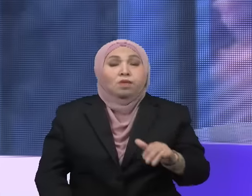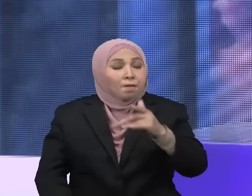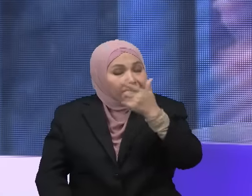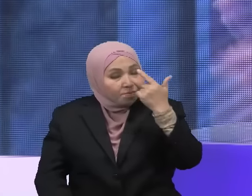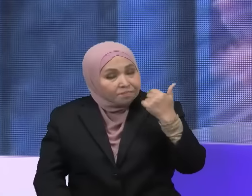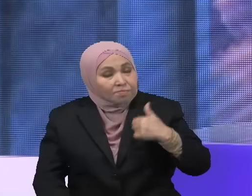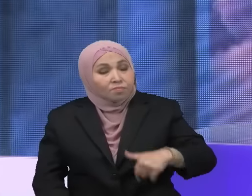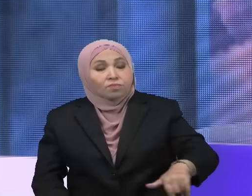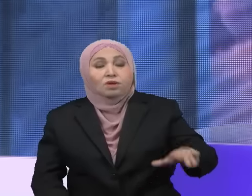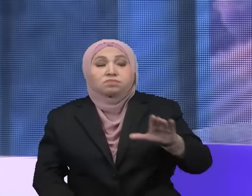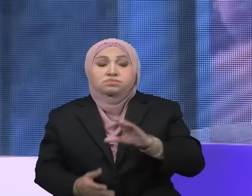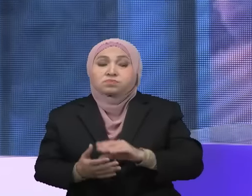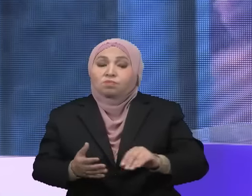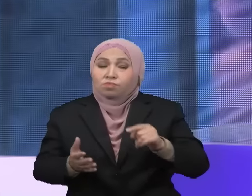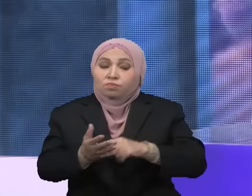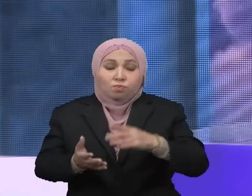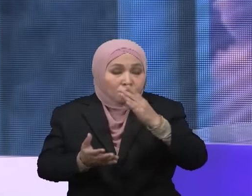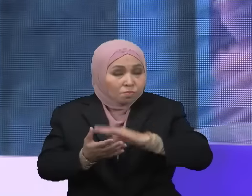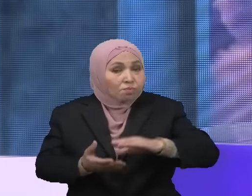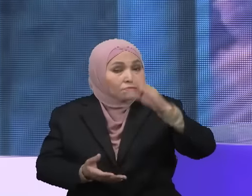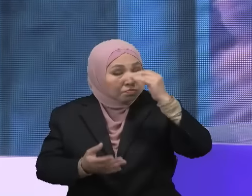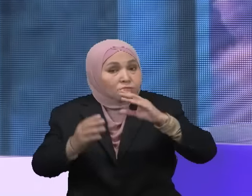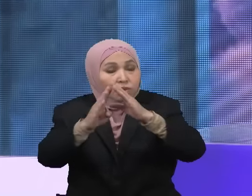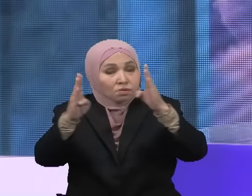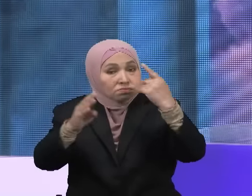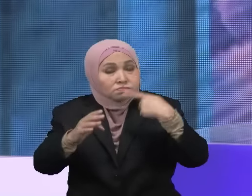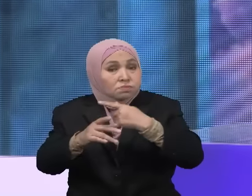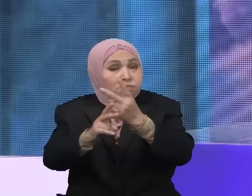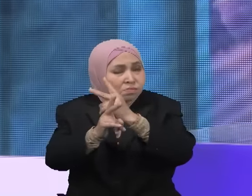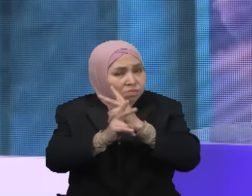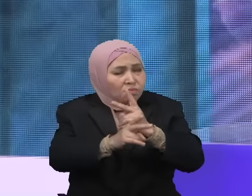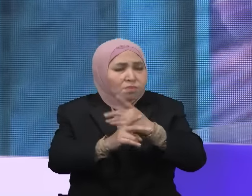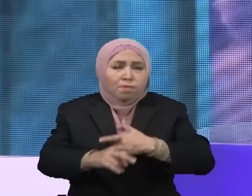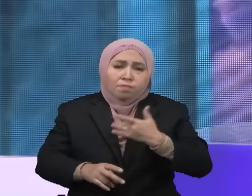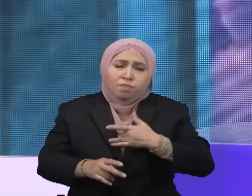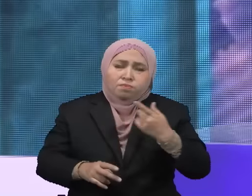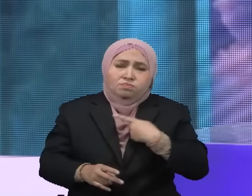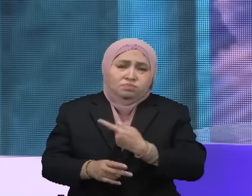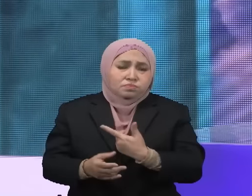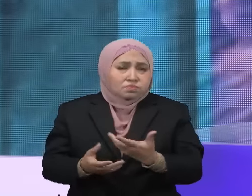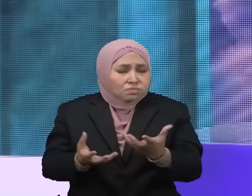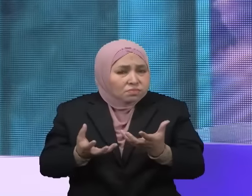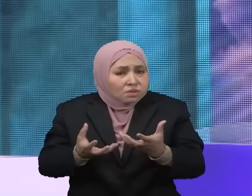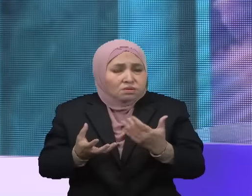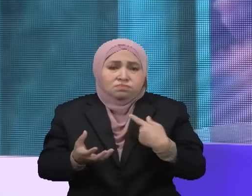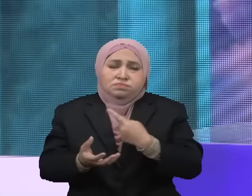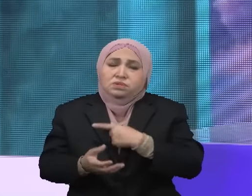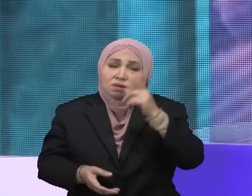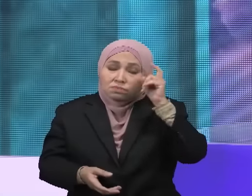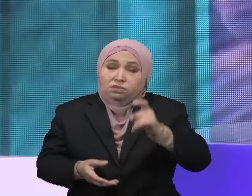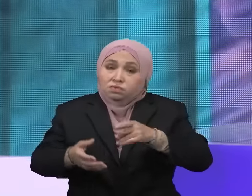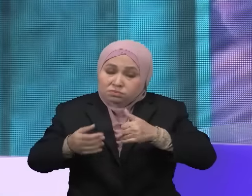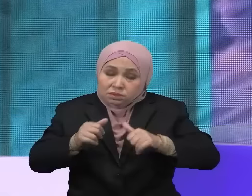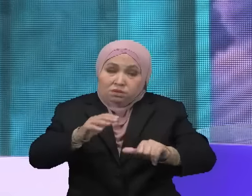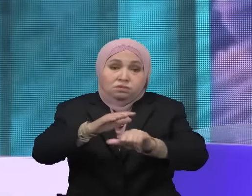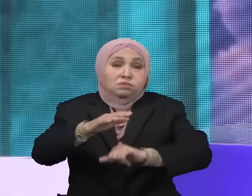aktharahum yajhalun. Ini pelajaran besar untuk kita selalu mengawal perasaan kita, keinginan kita perlu diteraskan